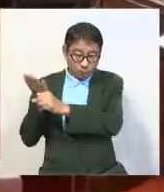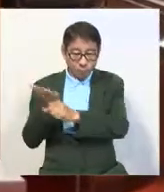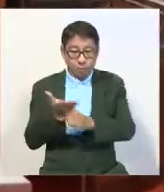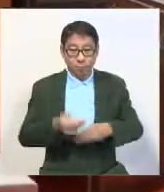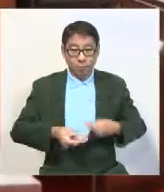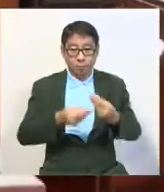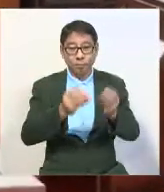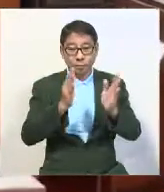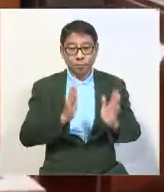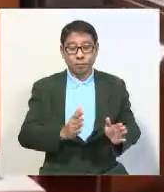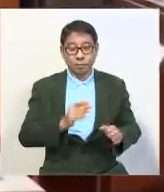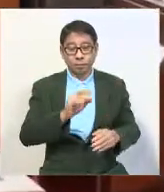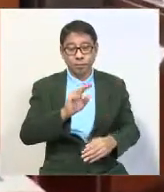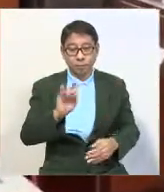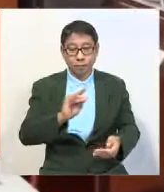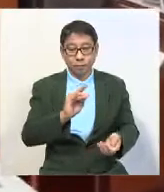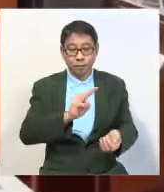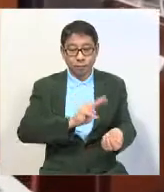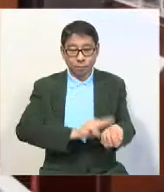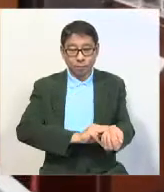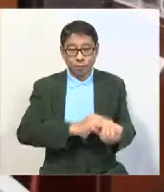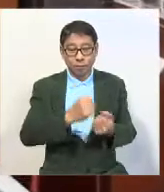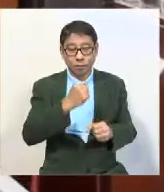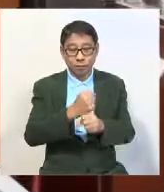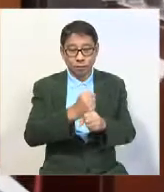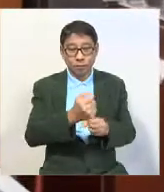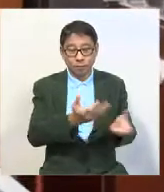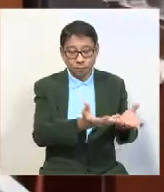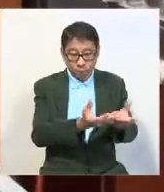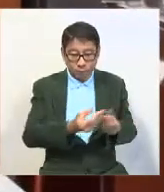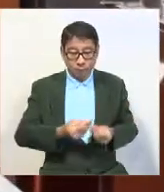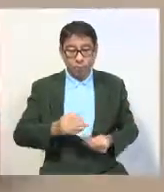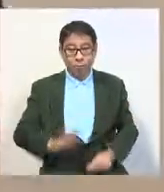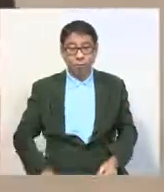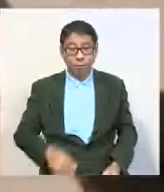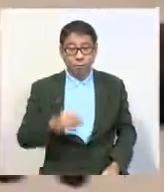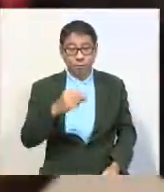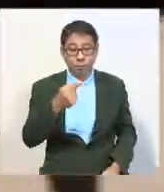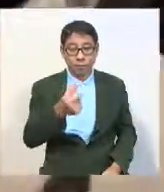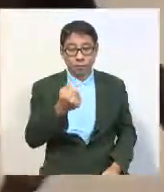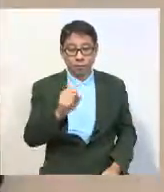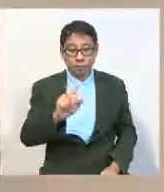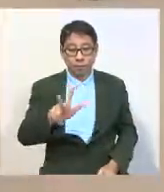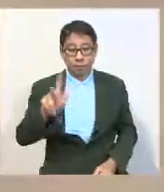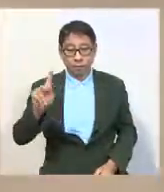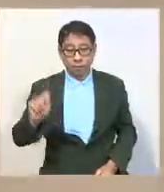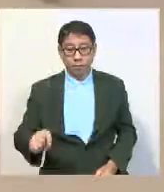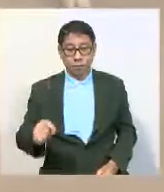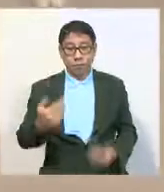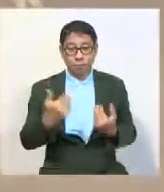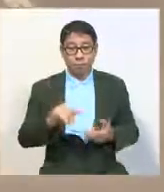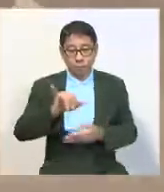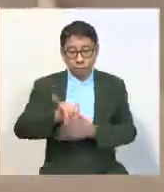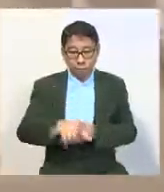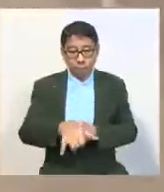หม่อมให้เจ้าหน้าที่แผนกสัตวบาลในพระองค์ดำเนินการรับสุนัขเกรดเดนทั้ง13ตัวไปฟื้นฟูสภาพรักษาร่างก